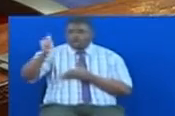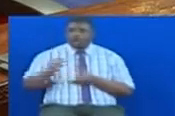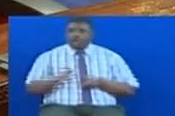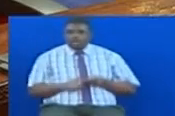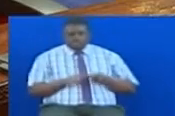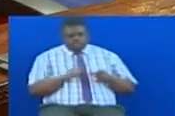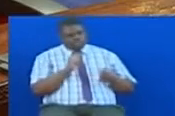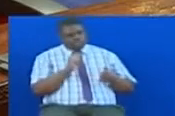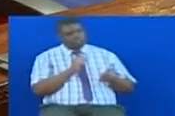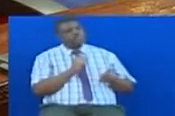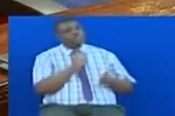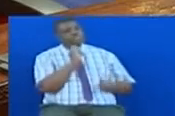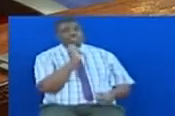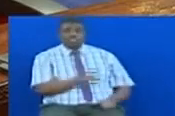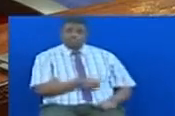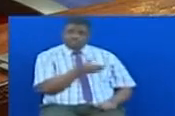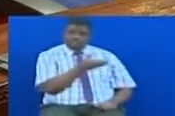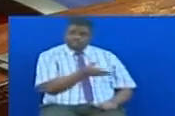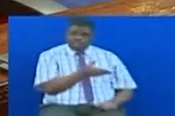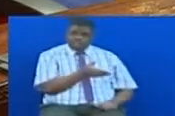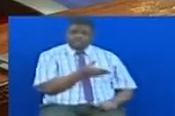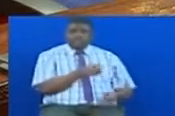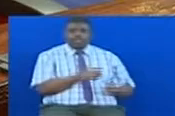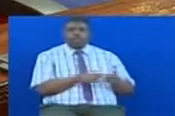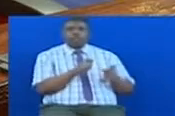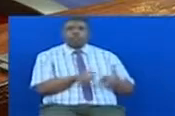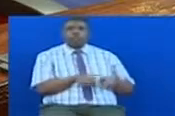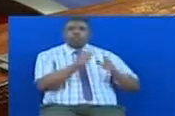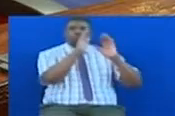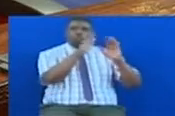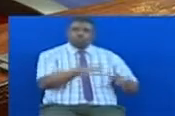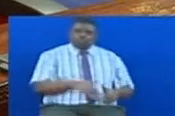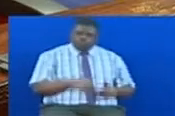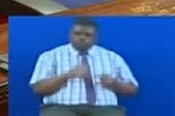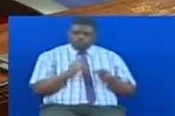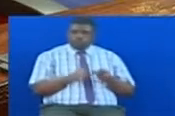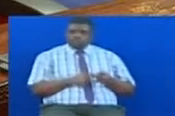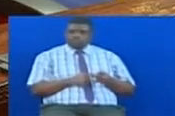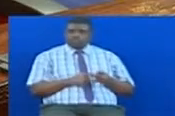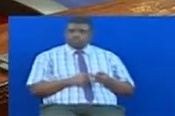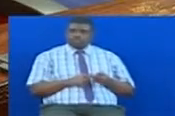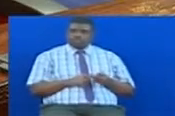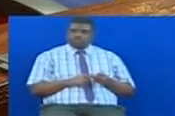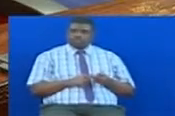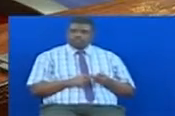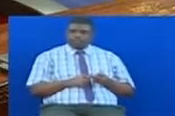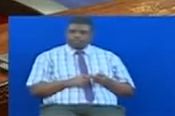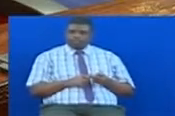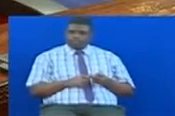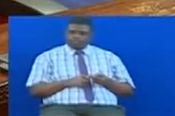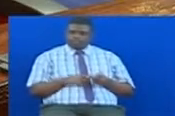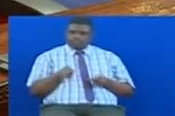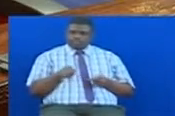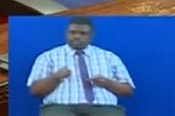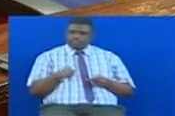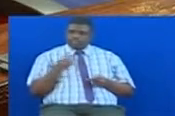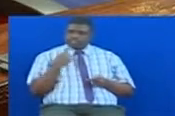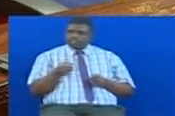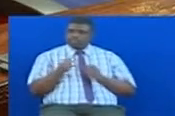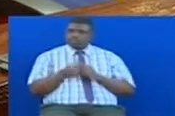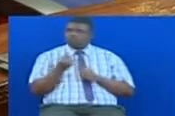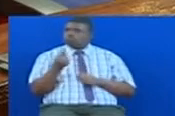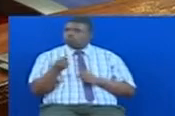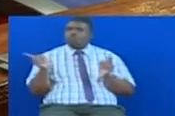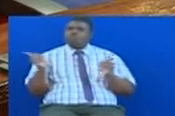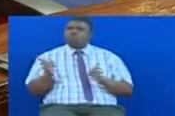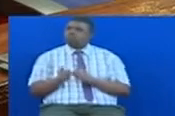Lingine mheshimiwa naibu spika, waheshimiwa wabunge hapa wamezungumza baadhi ya hoja, na mimi naomba nitoe clarification moja kwa ufupi.